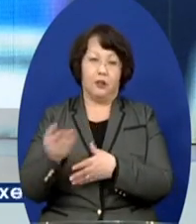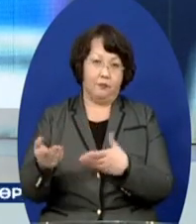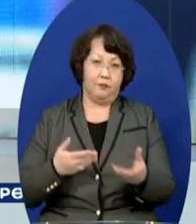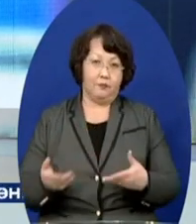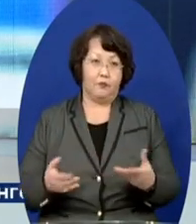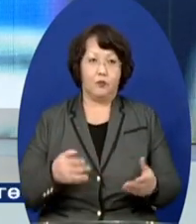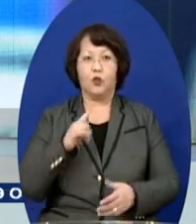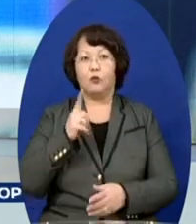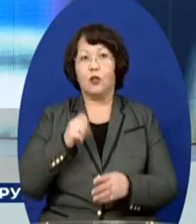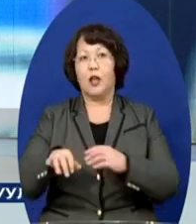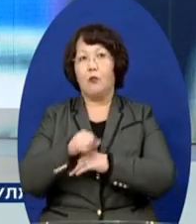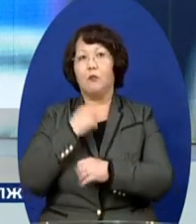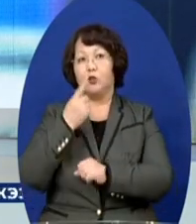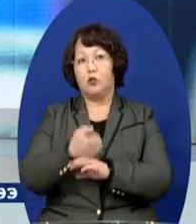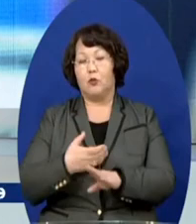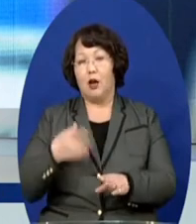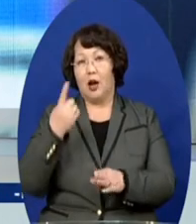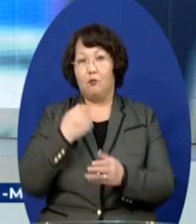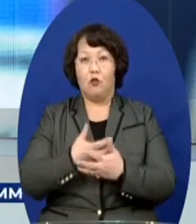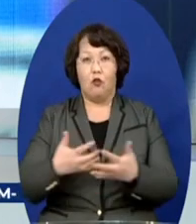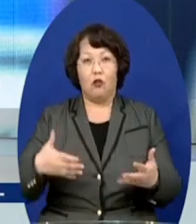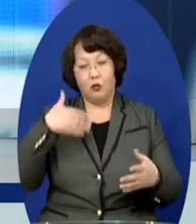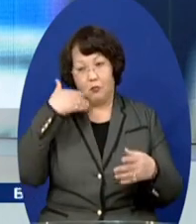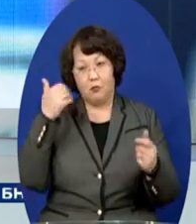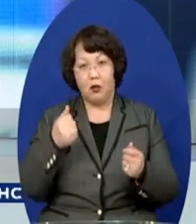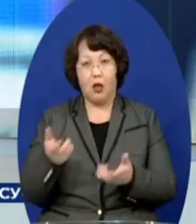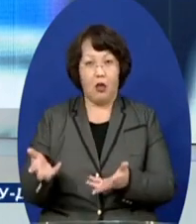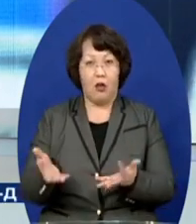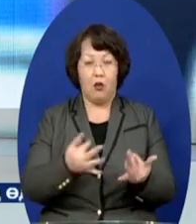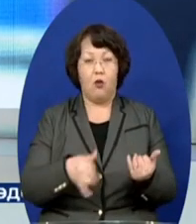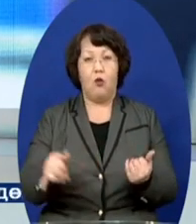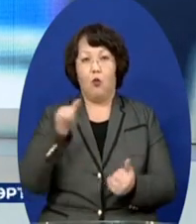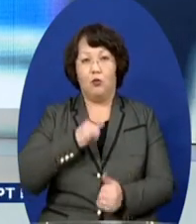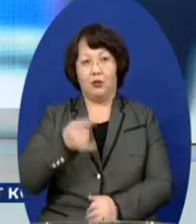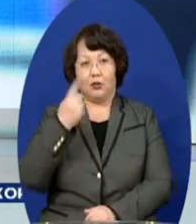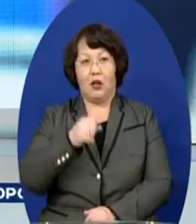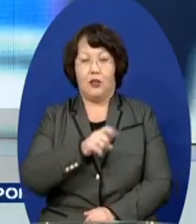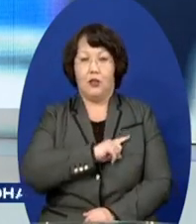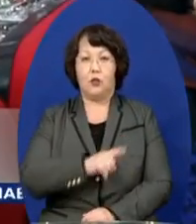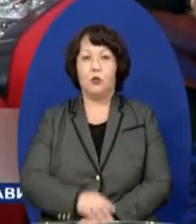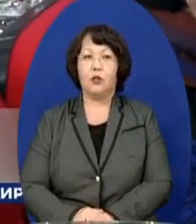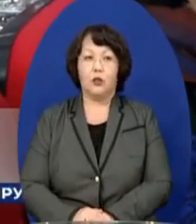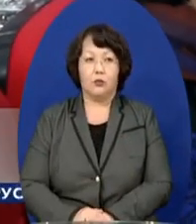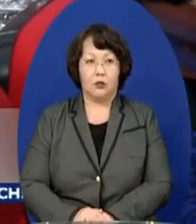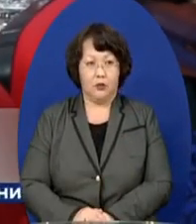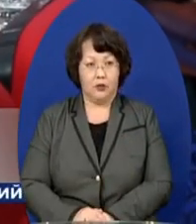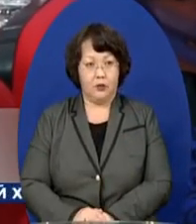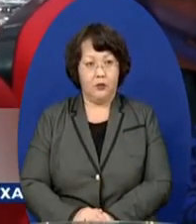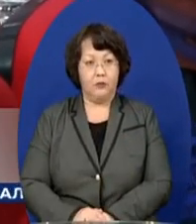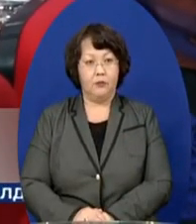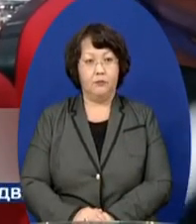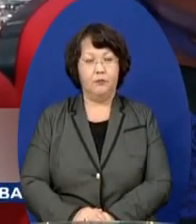авлаа. Хөвсгөл аймаг өнгөрсөн онд хамгийн олон мал тоололж улсдаан тэргүүлээд байна.